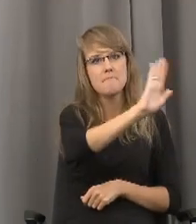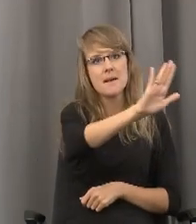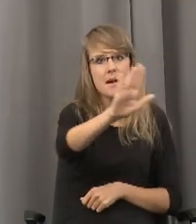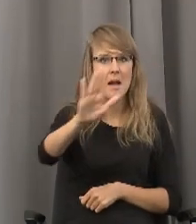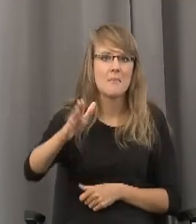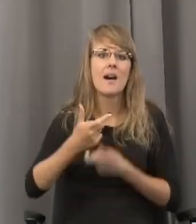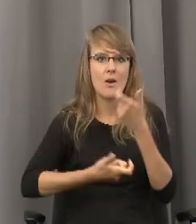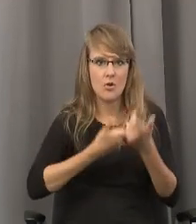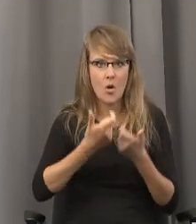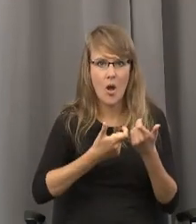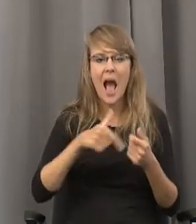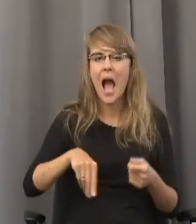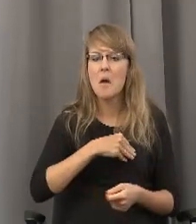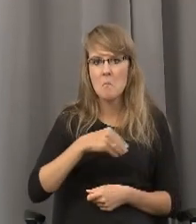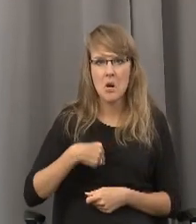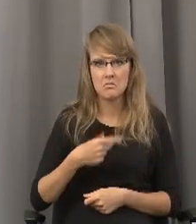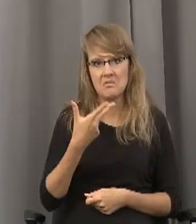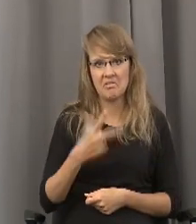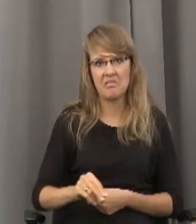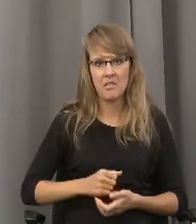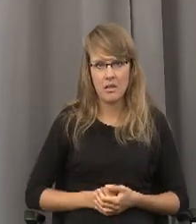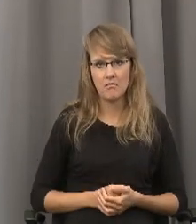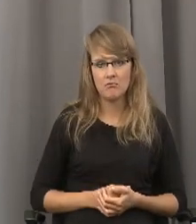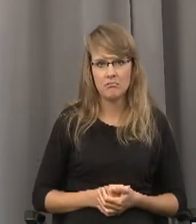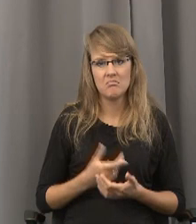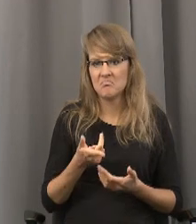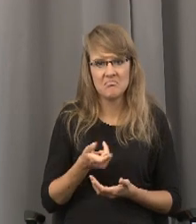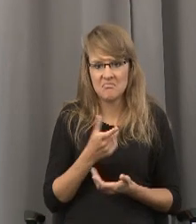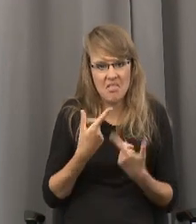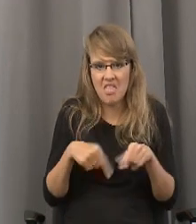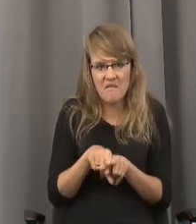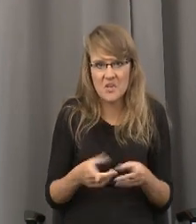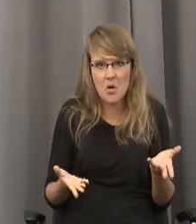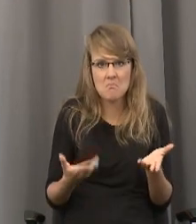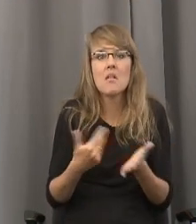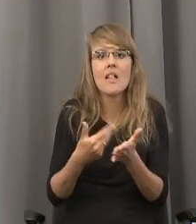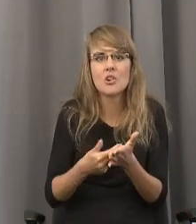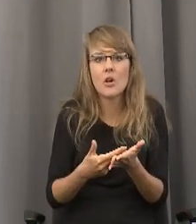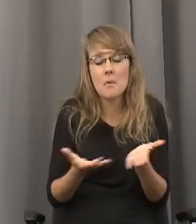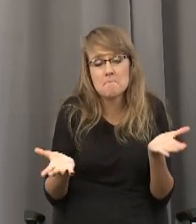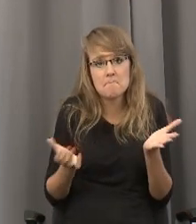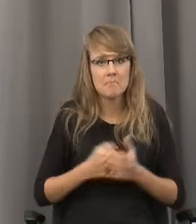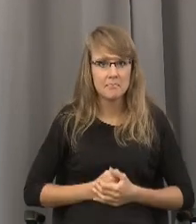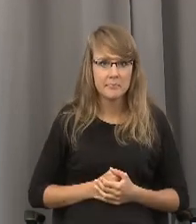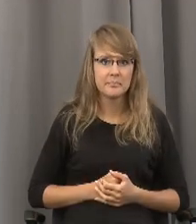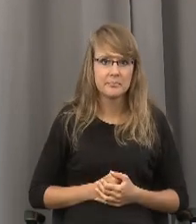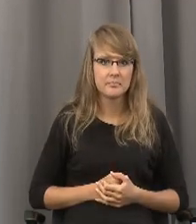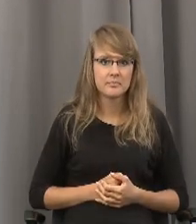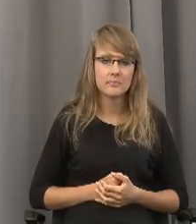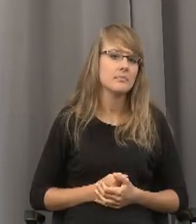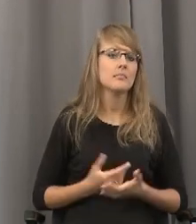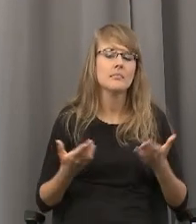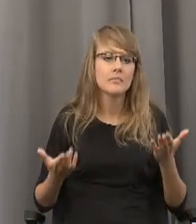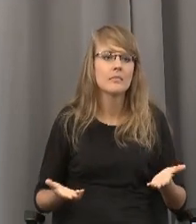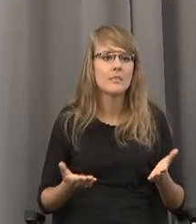to. U nas nie. Dlaczego? To jest pytanie do państwa. I koniec